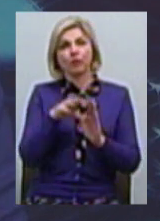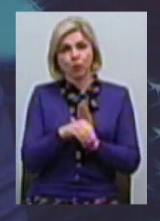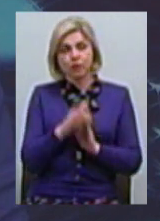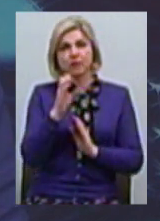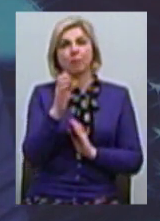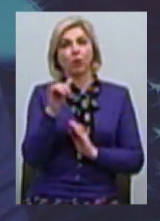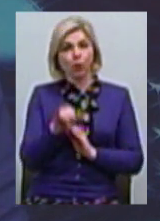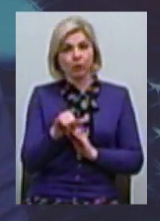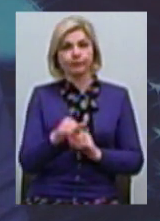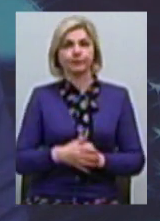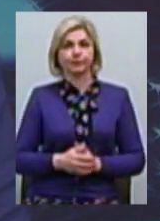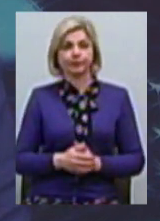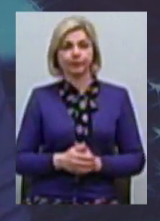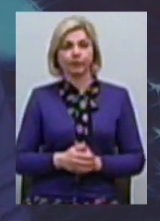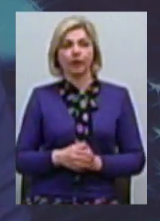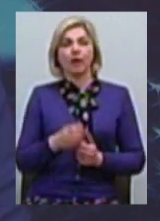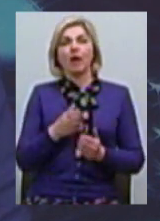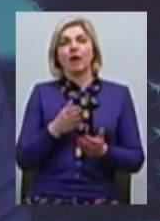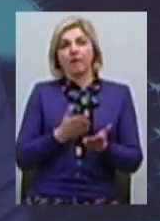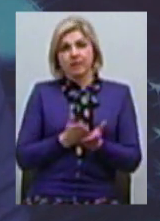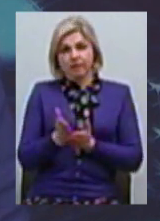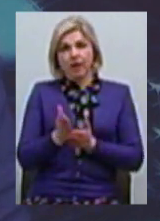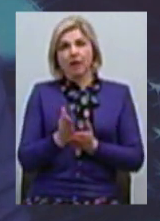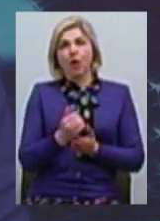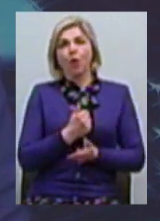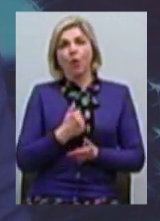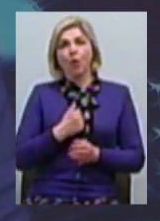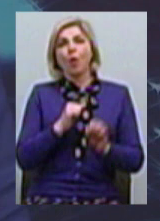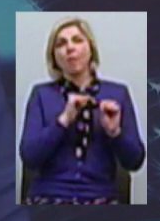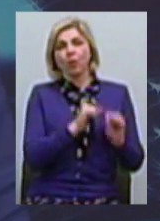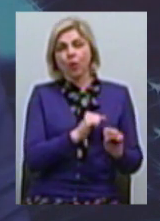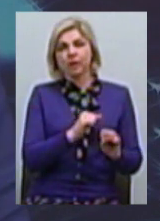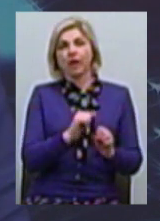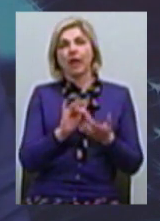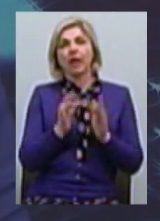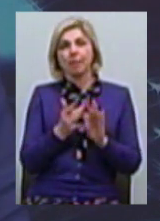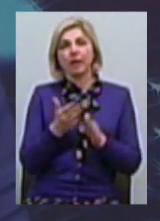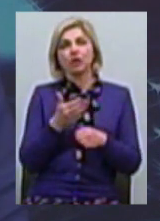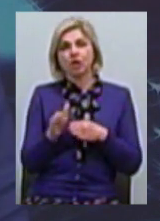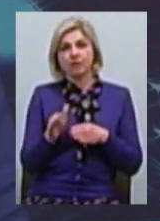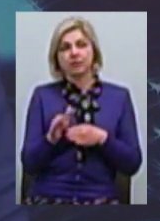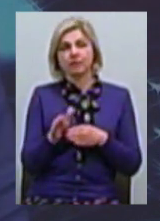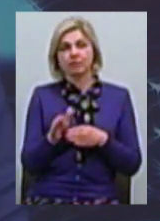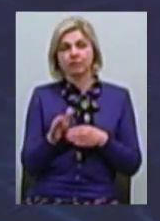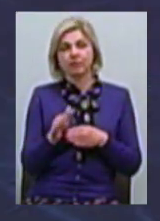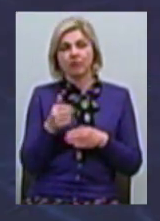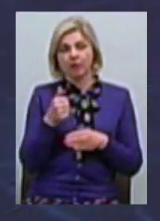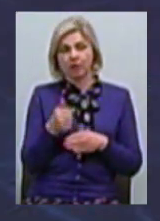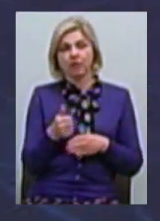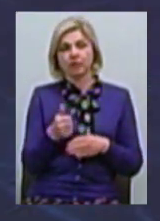СБУ. Вот. В сфере обороны по киберчасти, на самом деле, есть